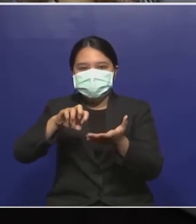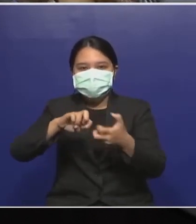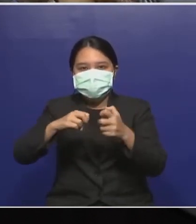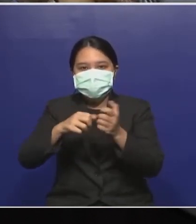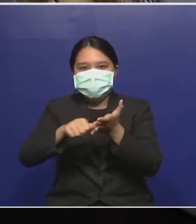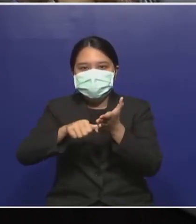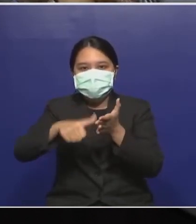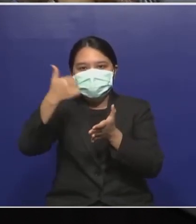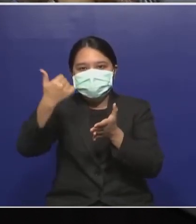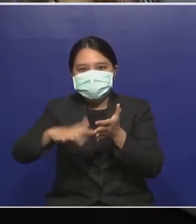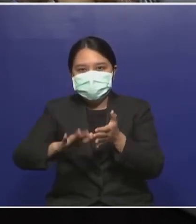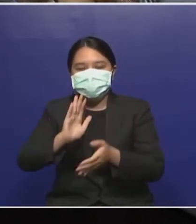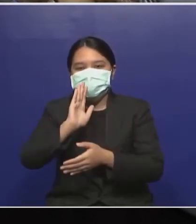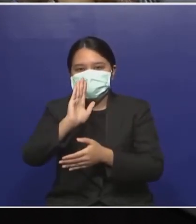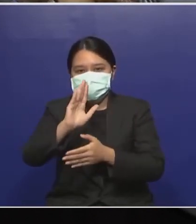ของรัฐบาลเองดวยซ้ำ